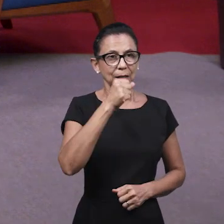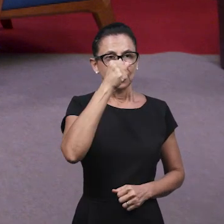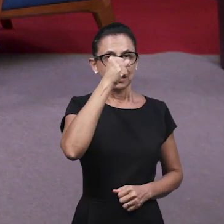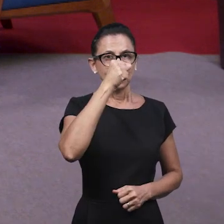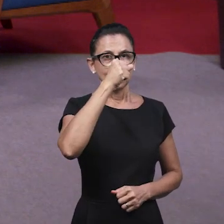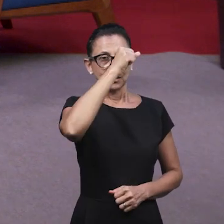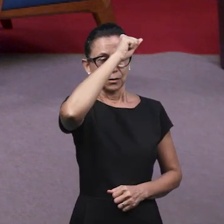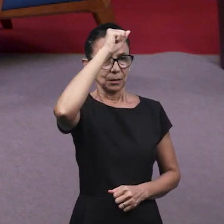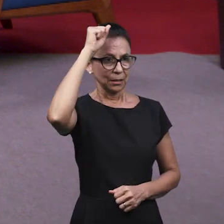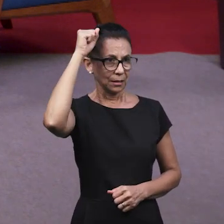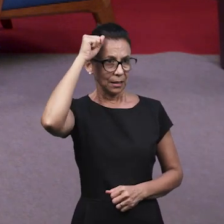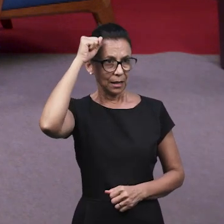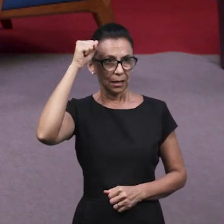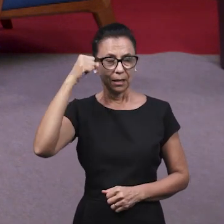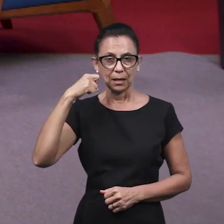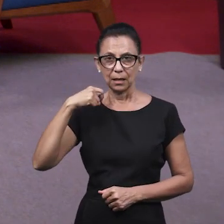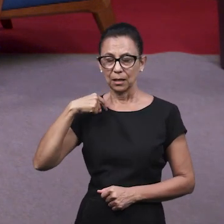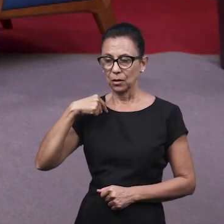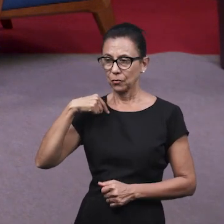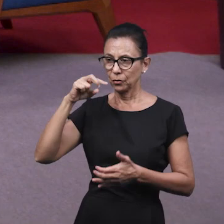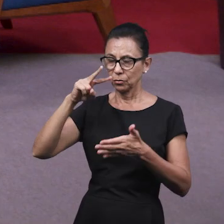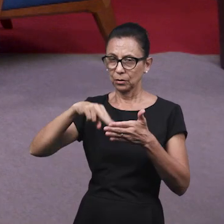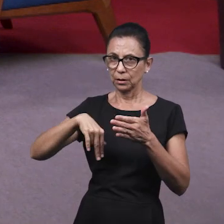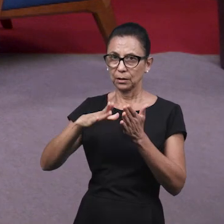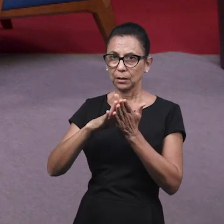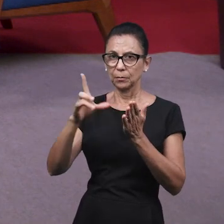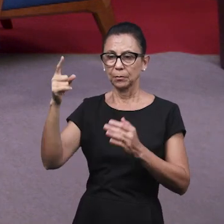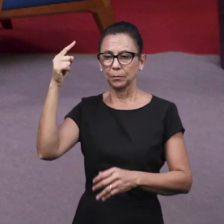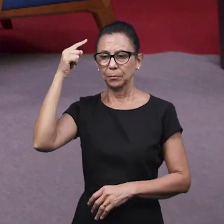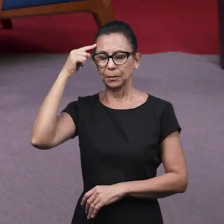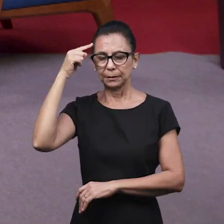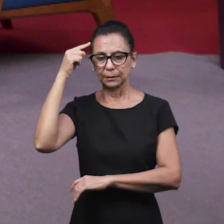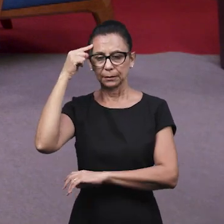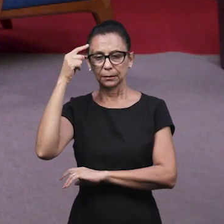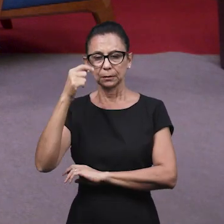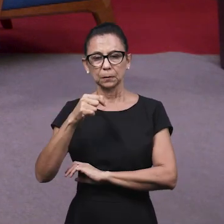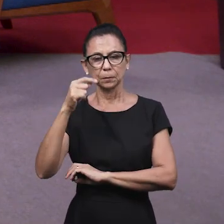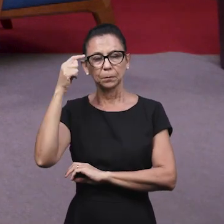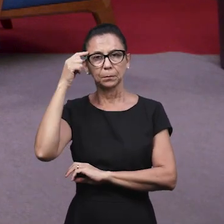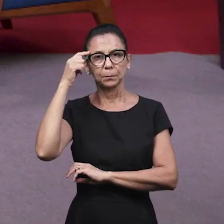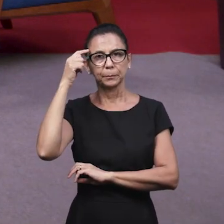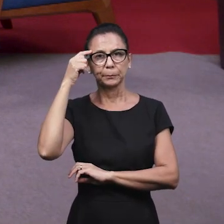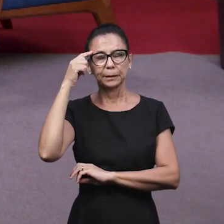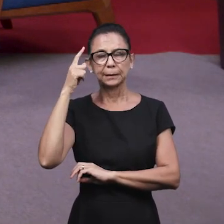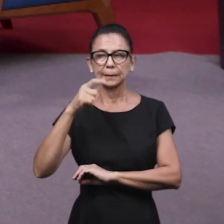bibliques et je pense la réaction d'Isaac.